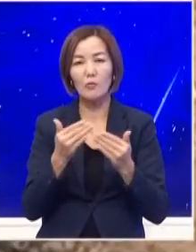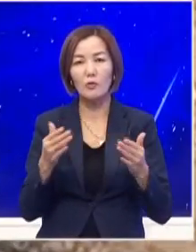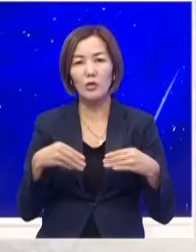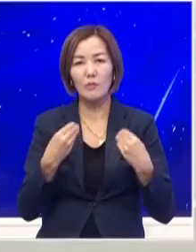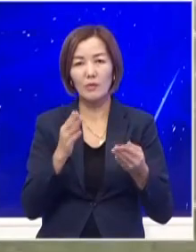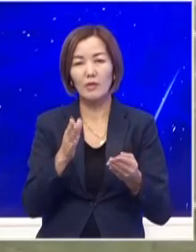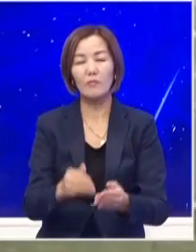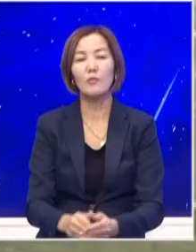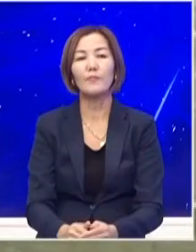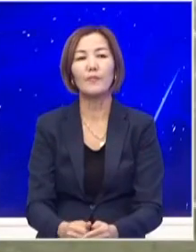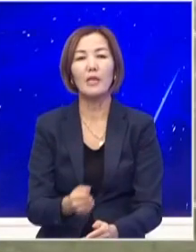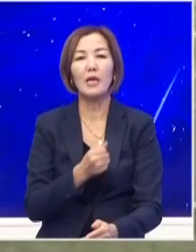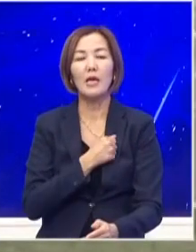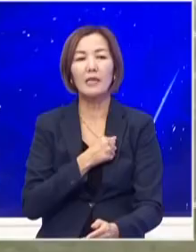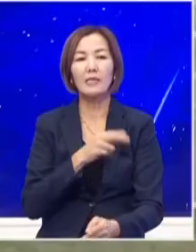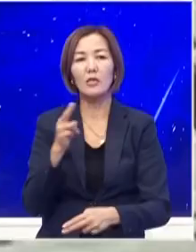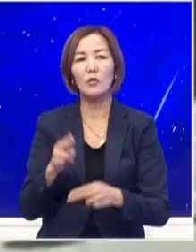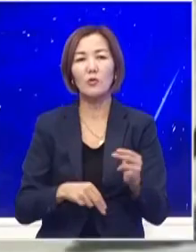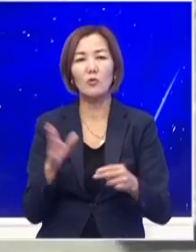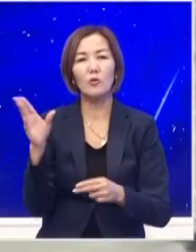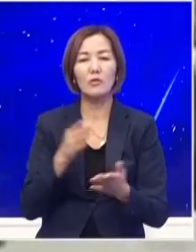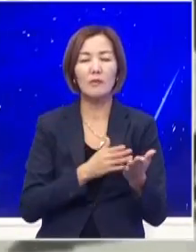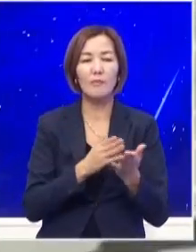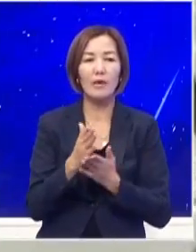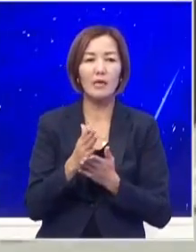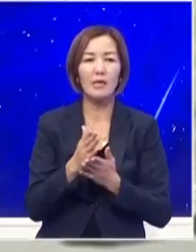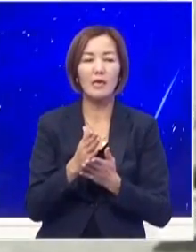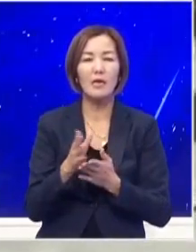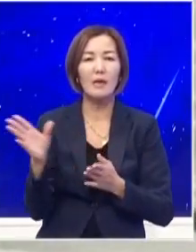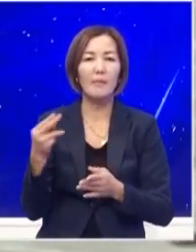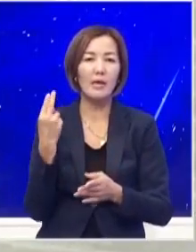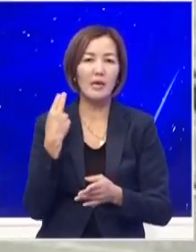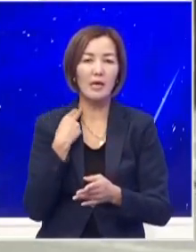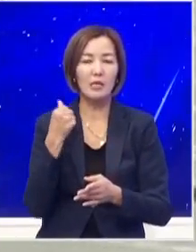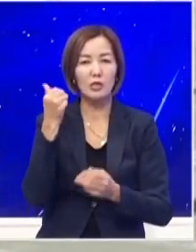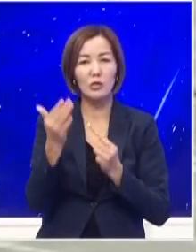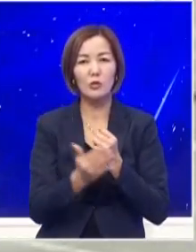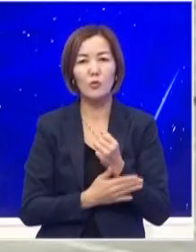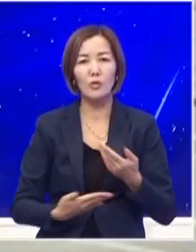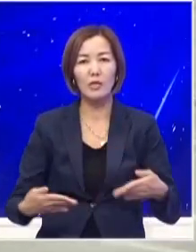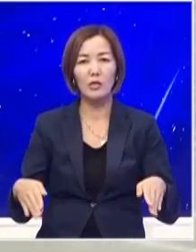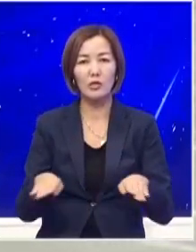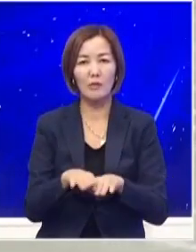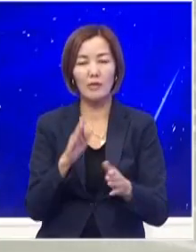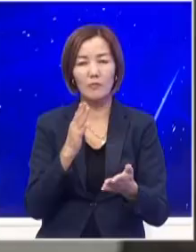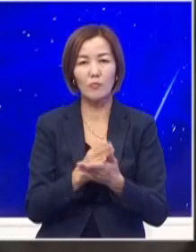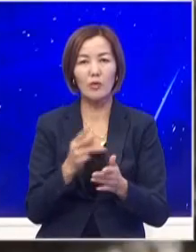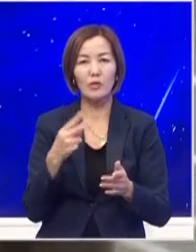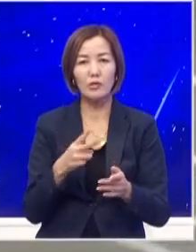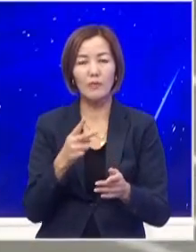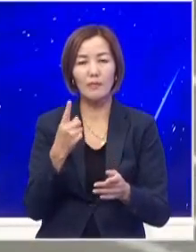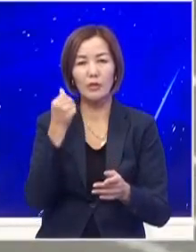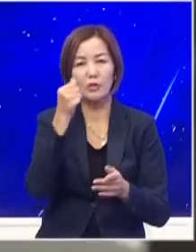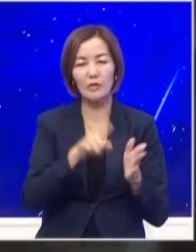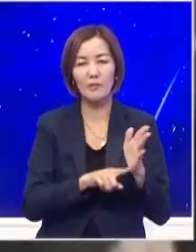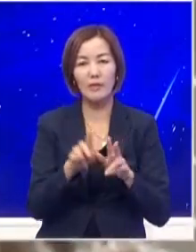тапсырылады. Әскери құрылыстың барлық қарызы жыл соңына дейін жабылады. Бұл мәселе бірнеше жылдан бері көтеріліп келеді. 2021 жылдан